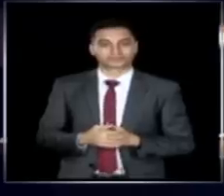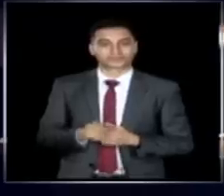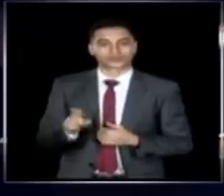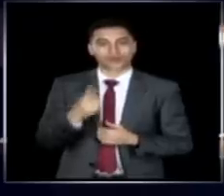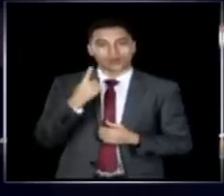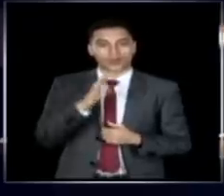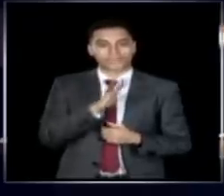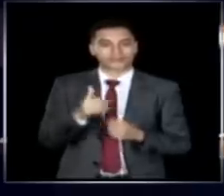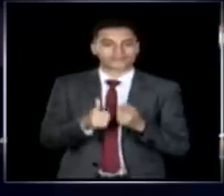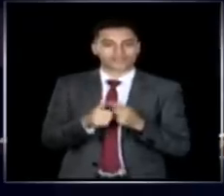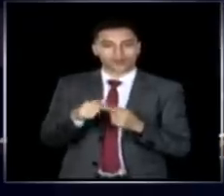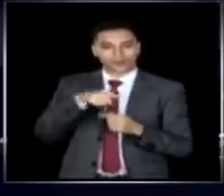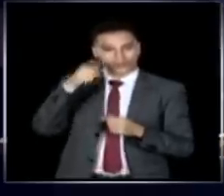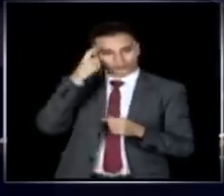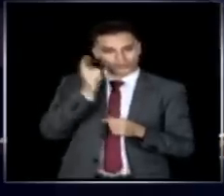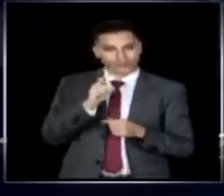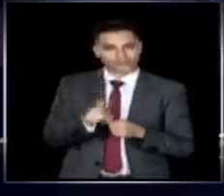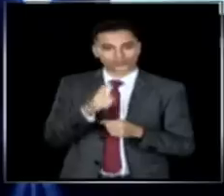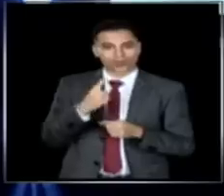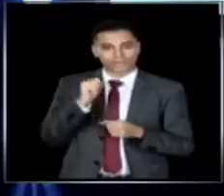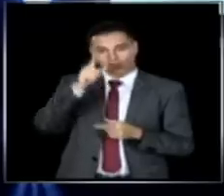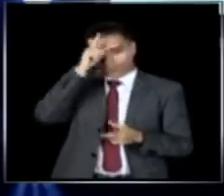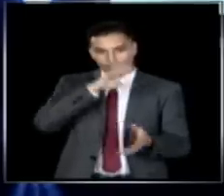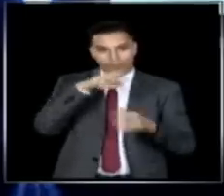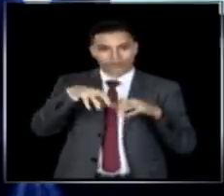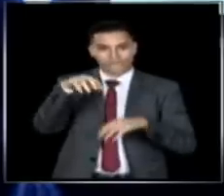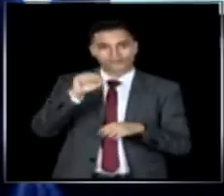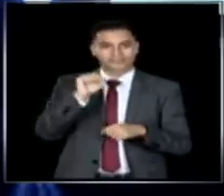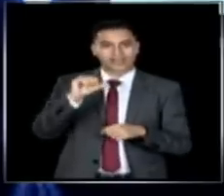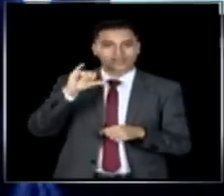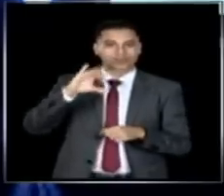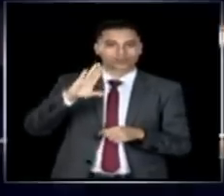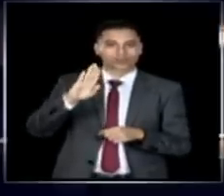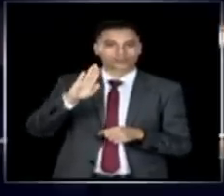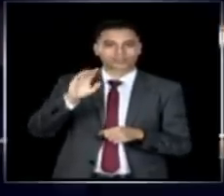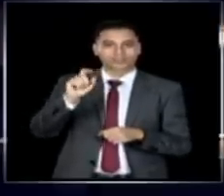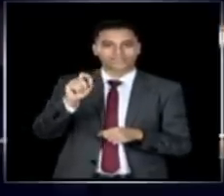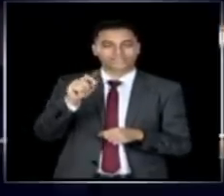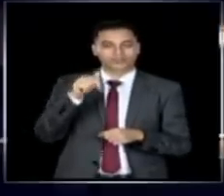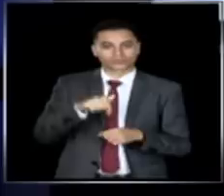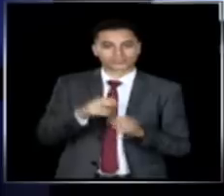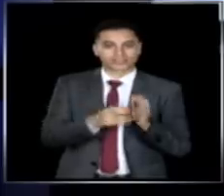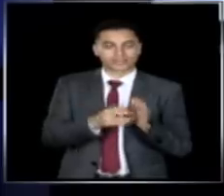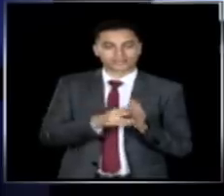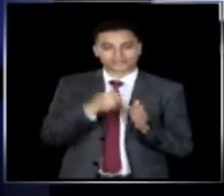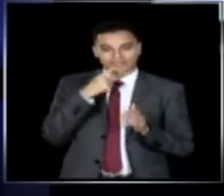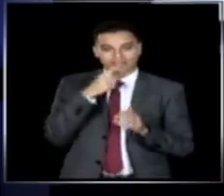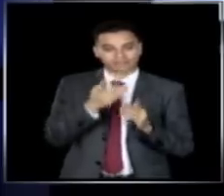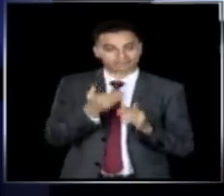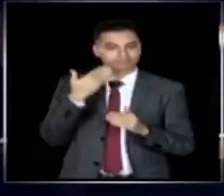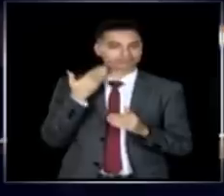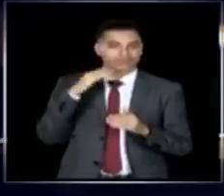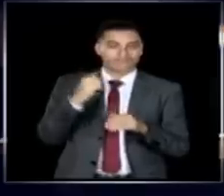سؤال واحد بس ما تجاوبش، هو سؤال الجغرافيا يا يوسف. أرضك جامعة اسكندرية أداء